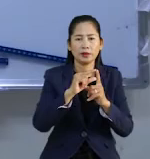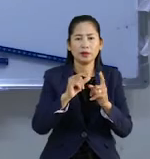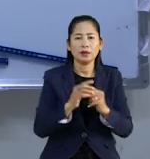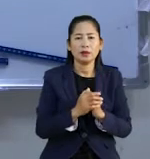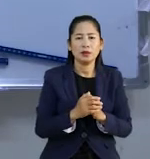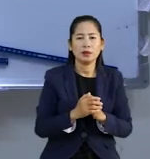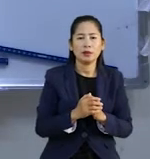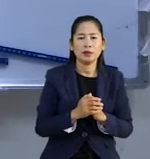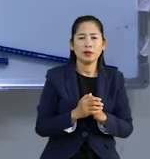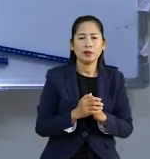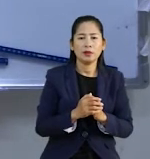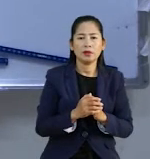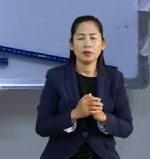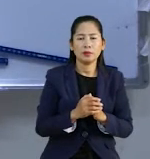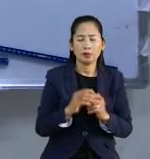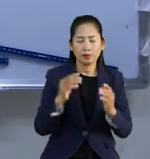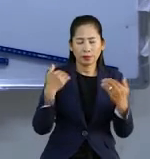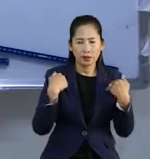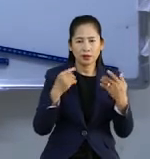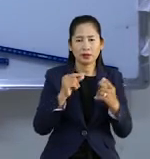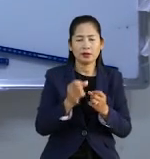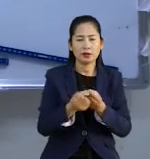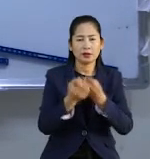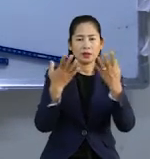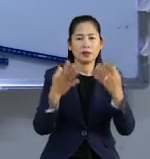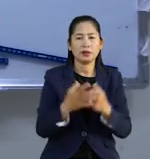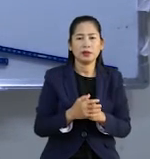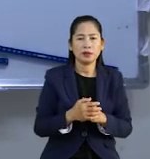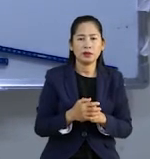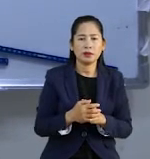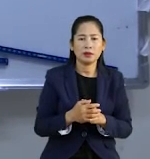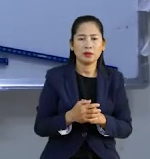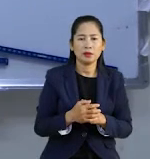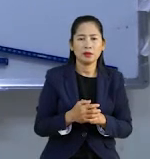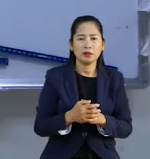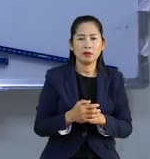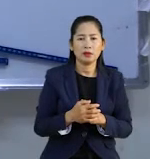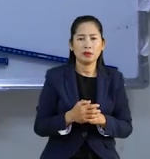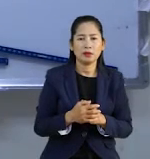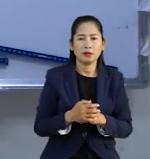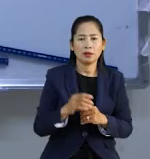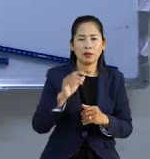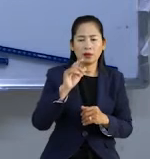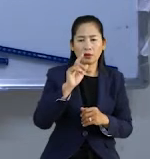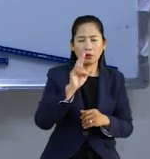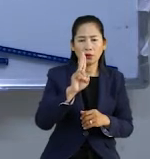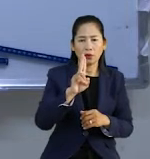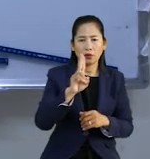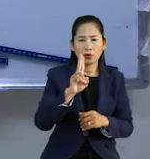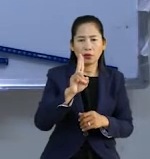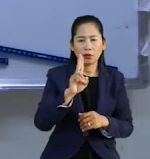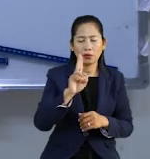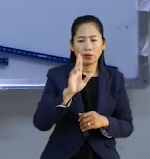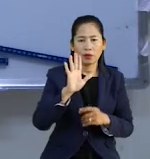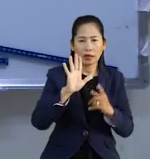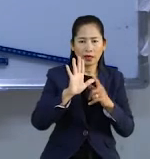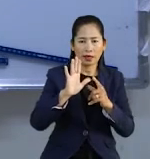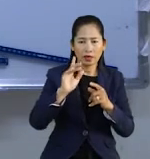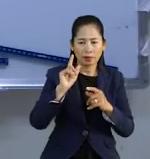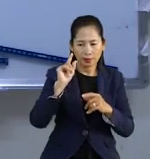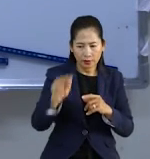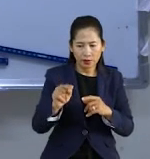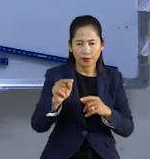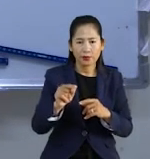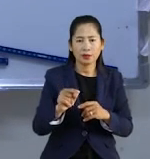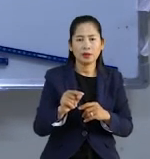นะก่อนไอเราเมื่อเตียดนะก่อนนะมีนจานเตียดนะจ้ากัดโซอะปีไอก่อนบา